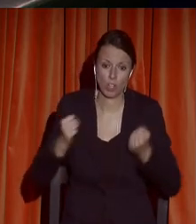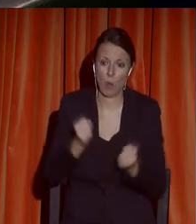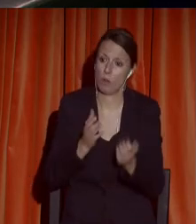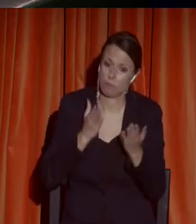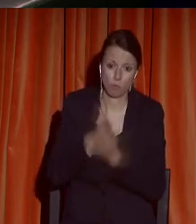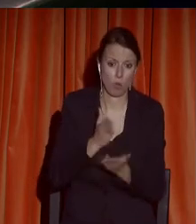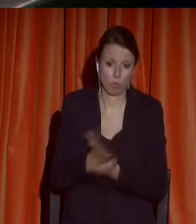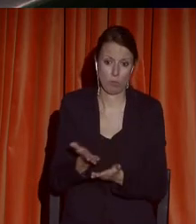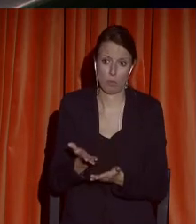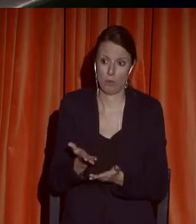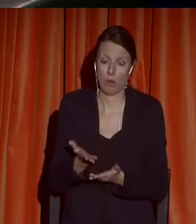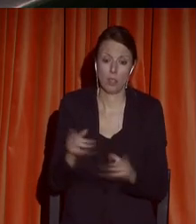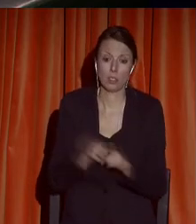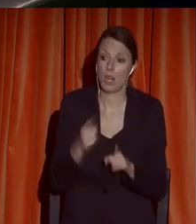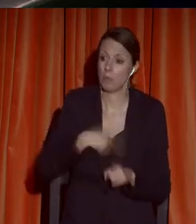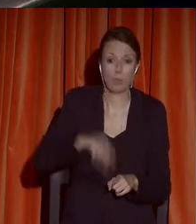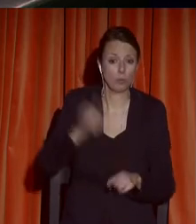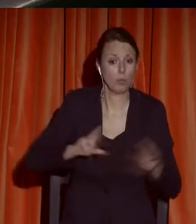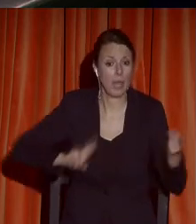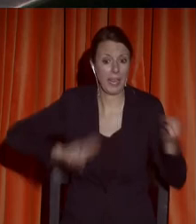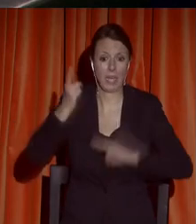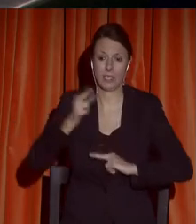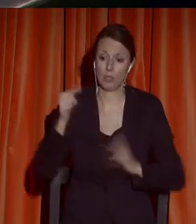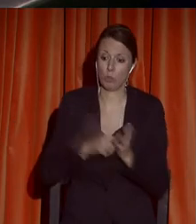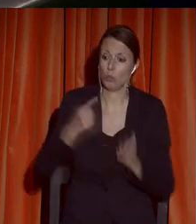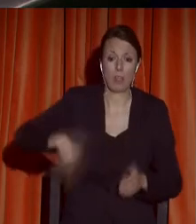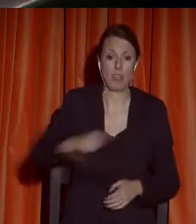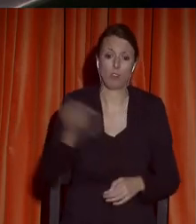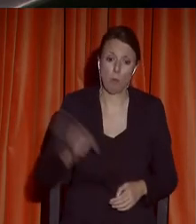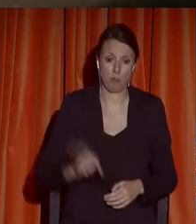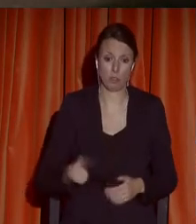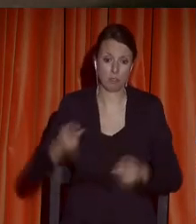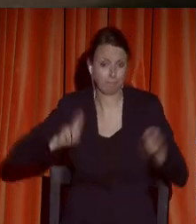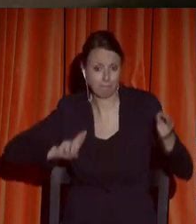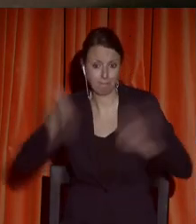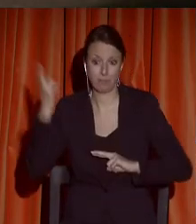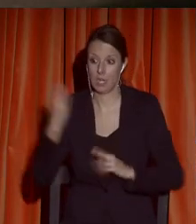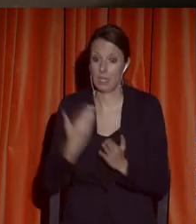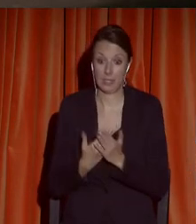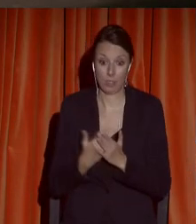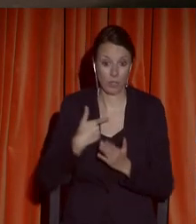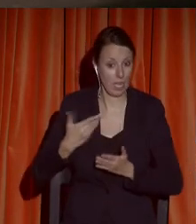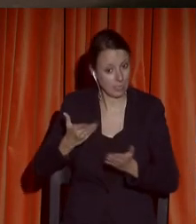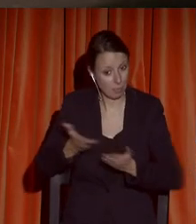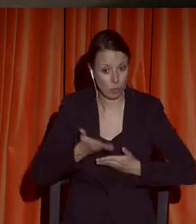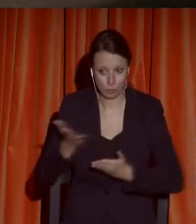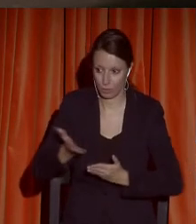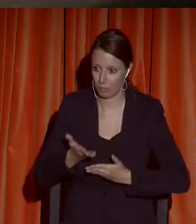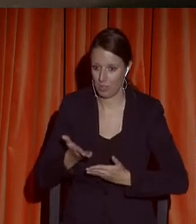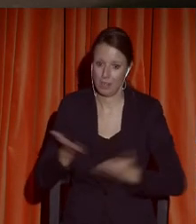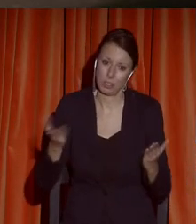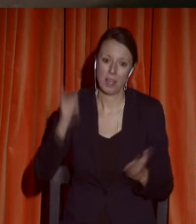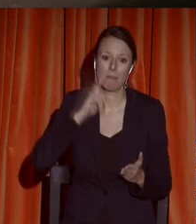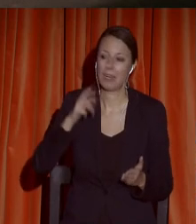co się wokół nas dzieje, że to jest nasz obowiązek. I dlatego zaprosiłam, a właściwie zaprosił